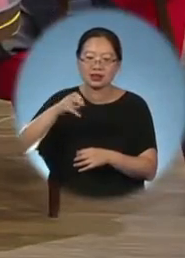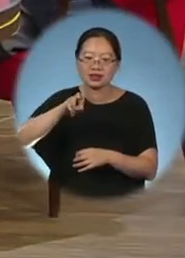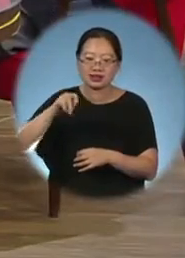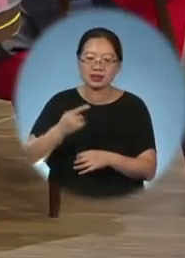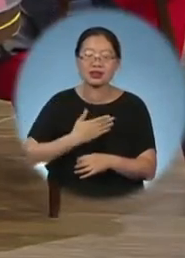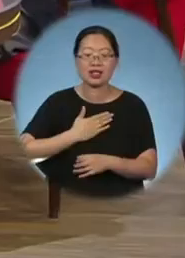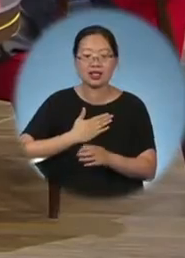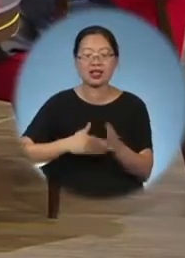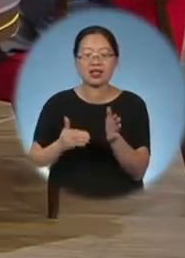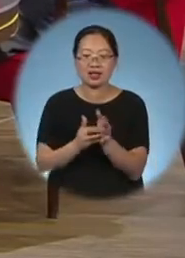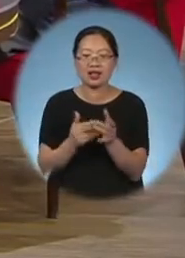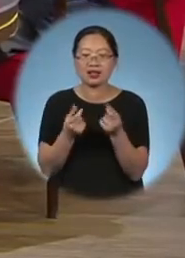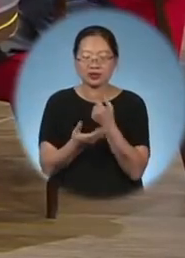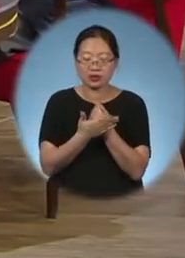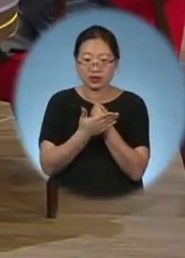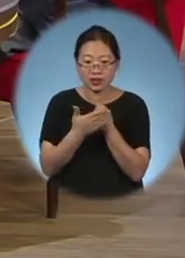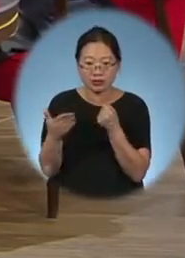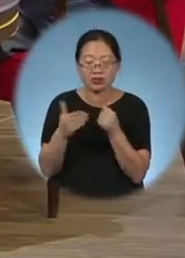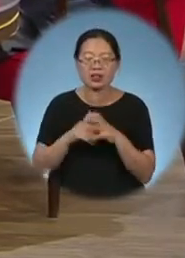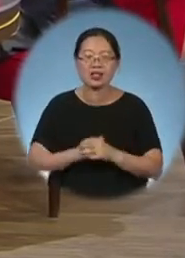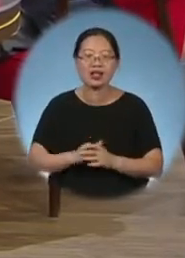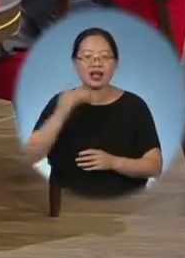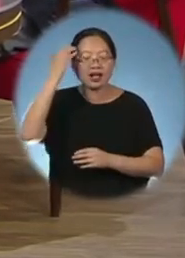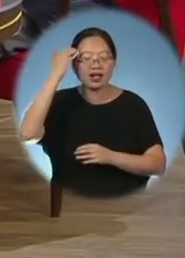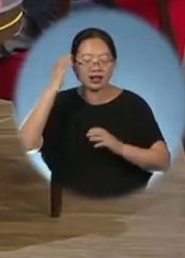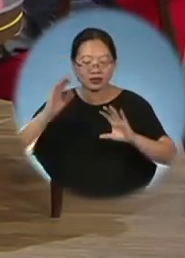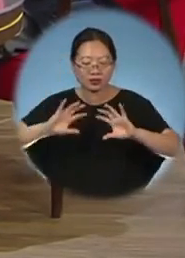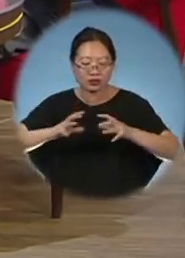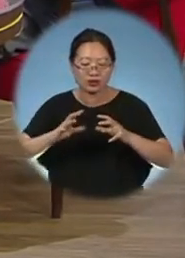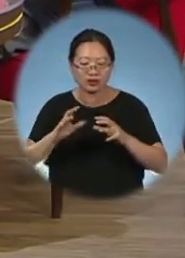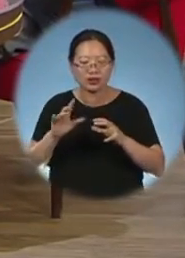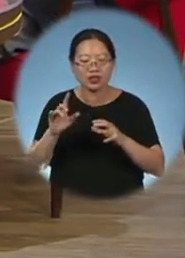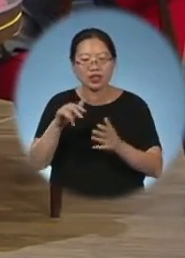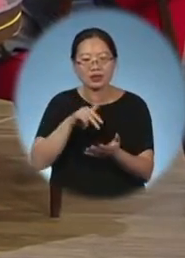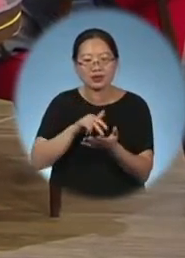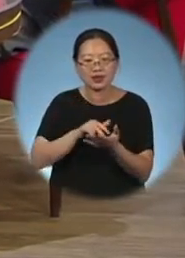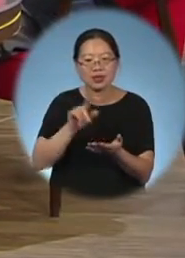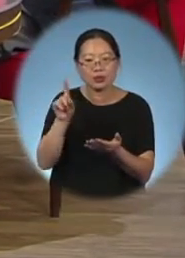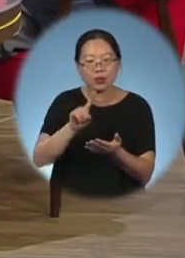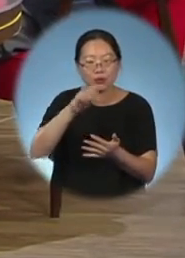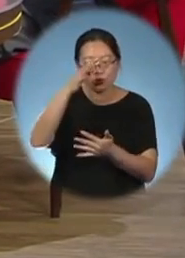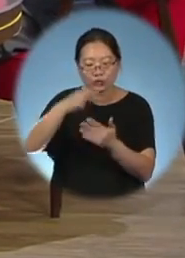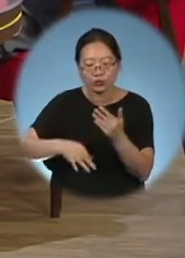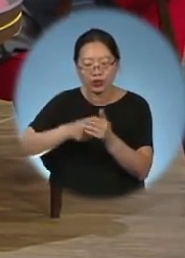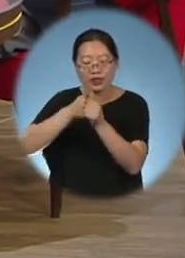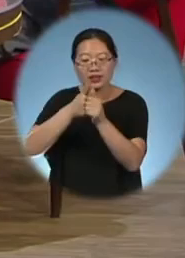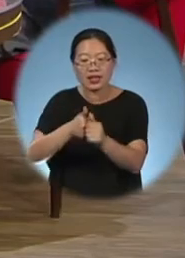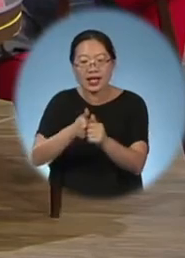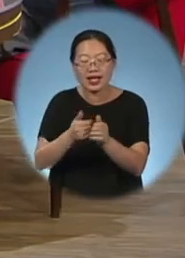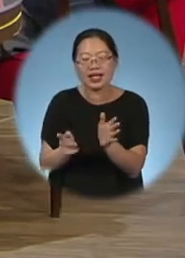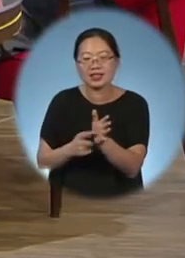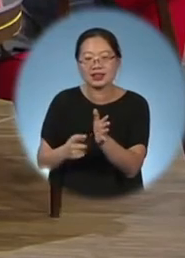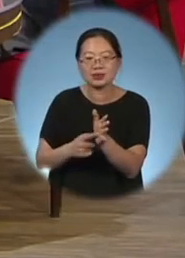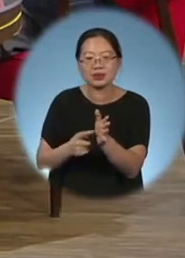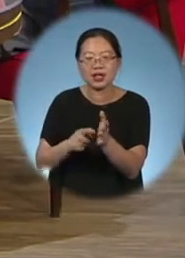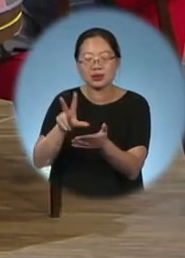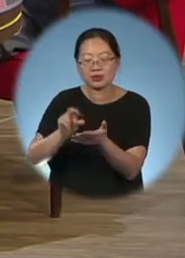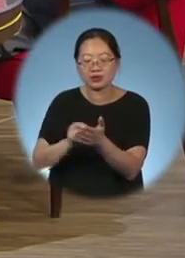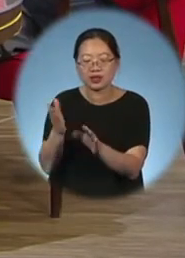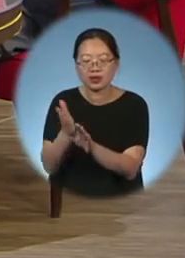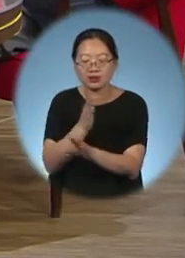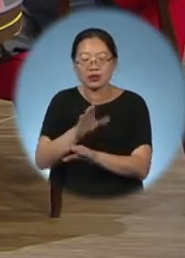예, 그런데 그래서 대한민국은 어떻게 보면 그 순서대로 시급한